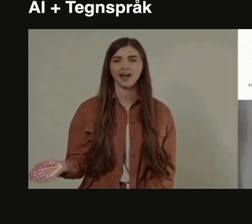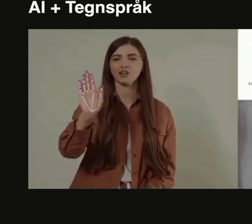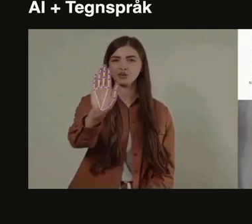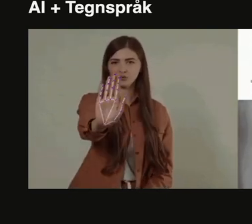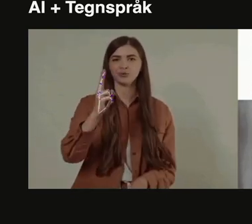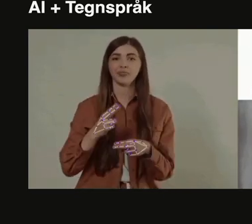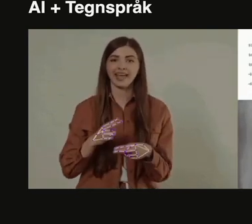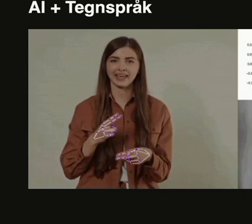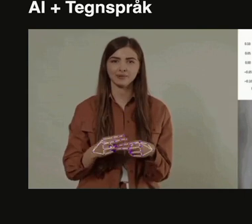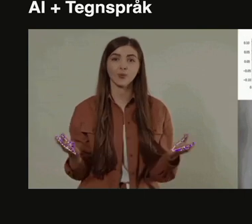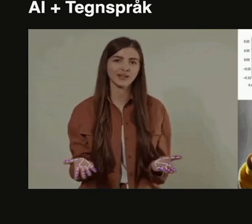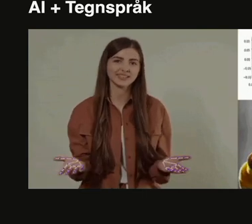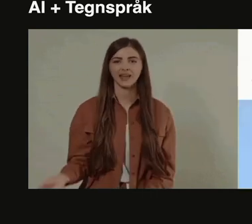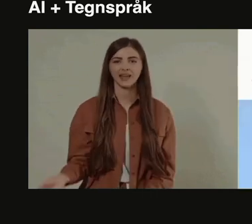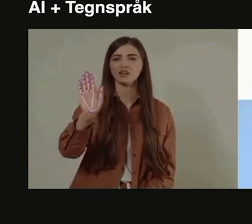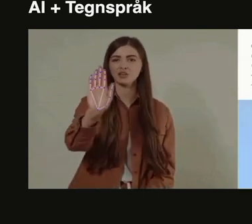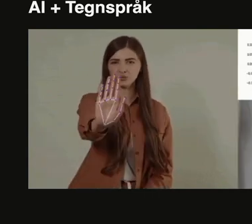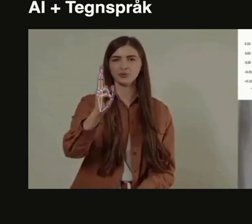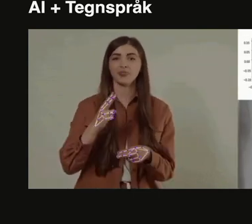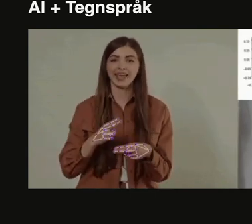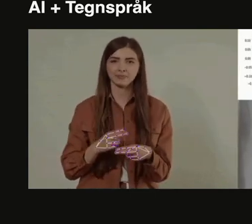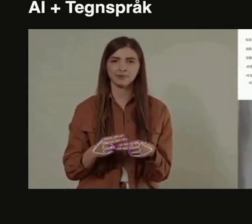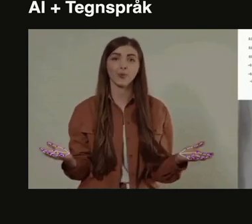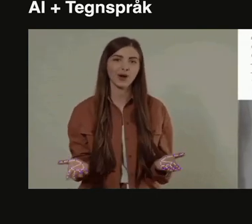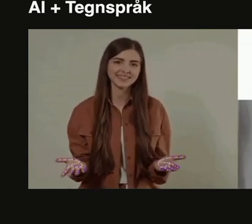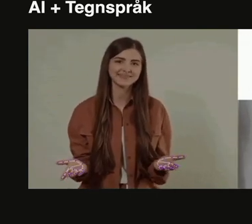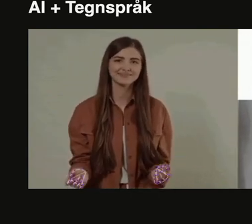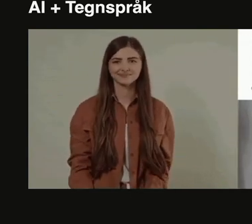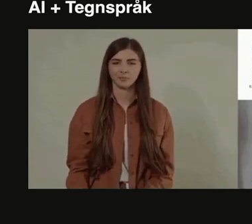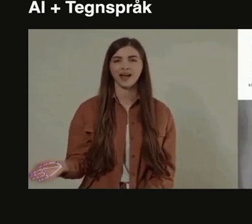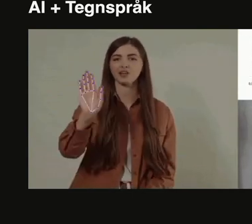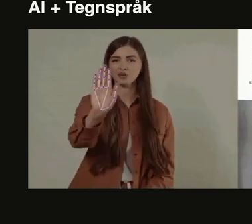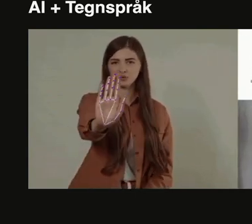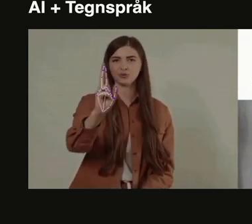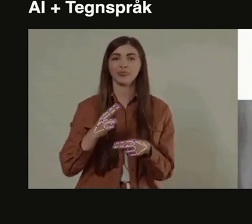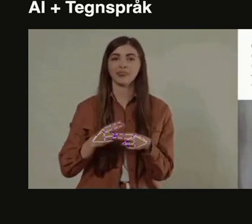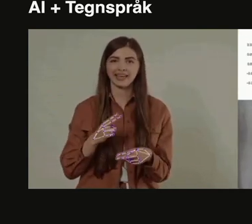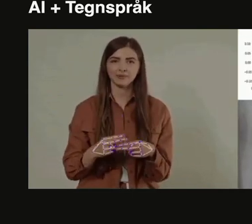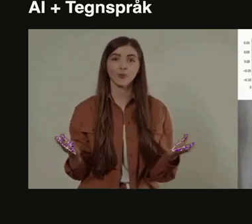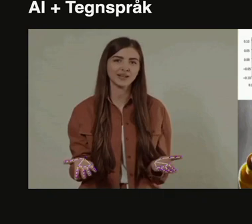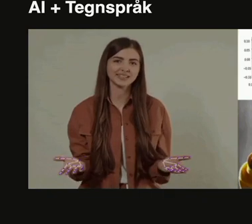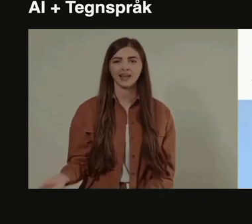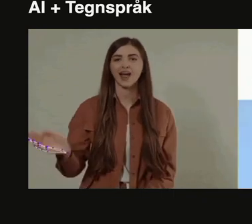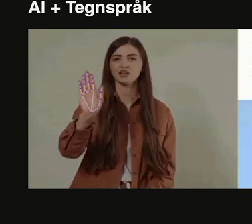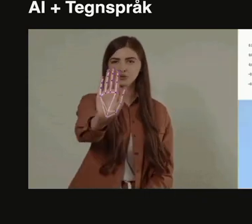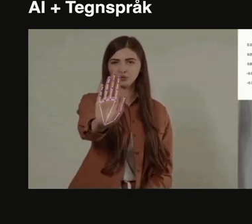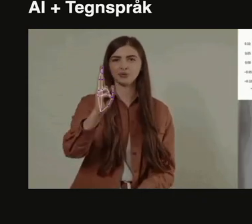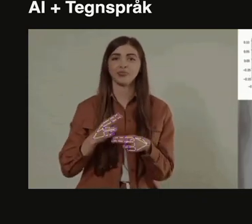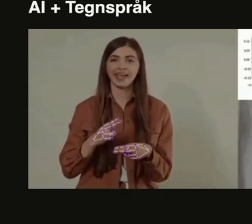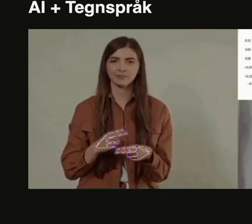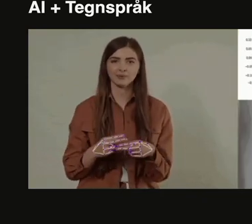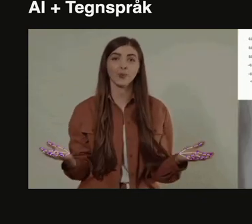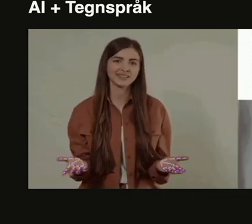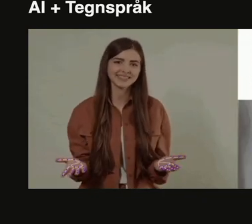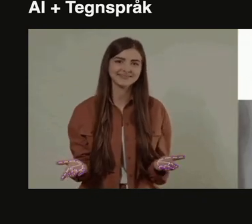denne databasen nå blir stor nok, så kan vi jo da igjen flippe dette og for eksempel da kunne gi en simultanteksting av norsk tegnspråk når noen